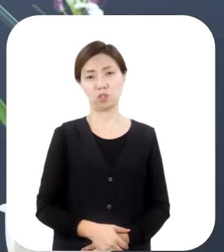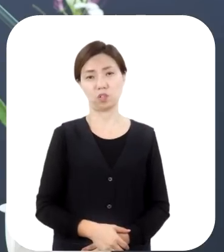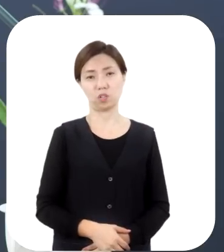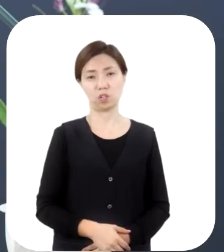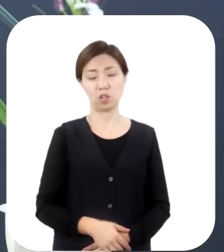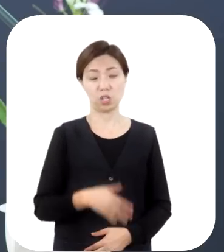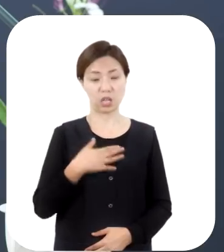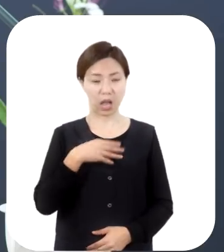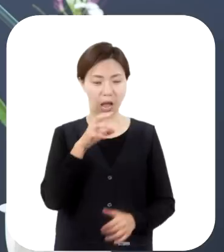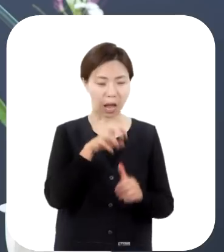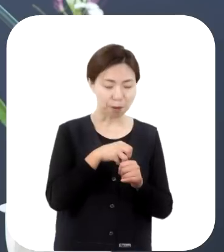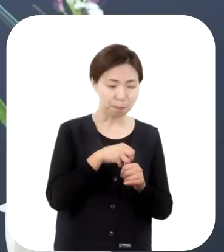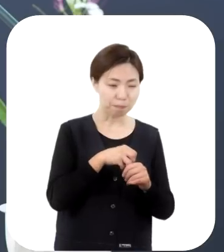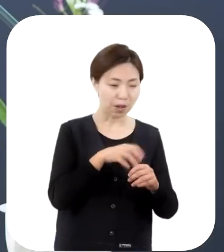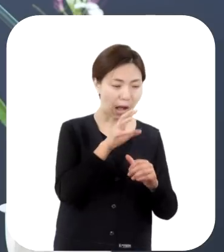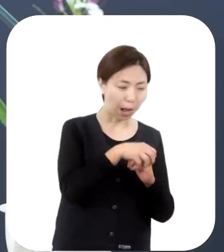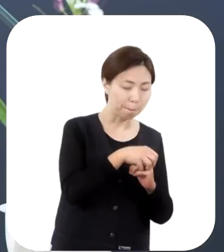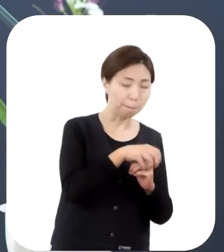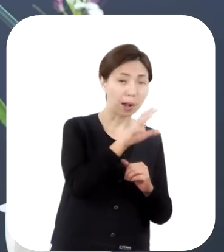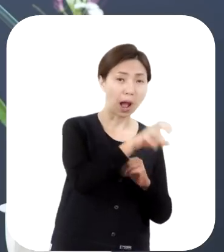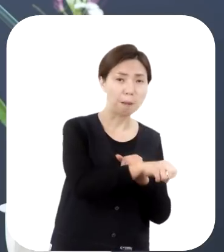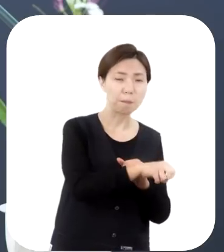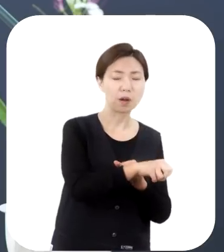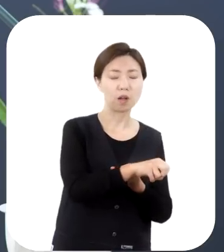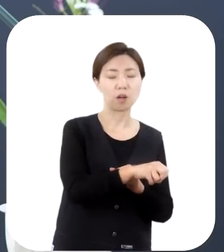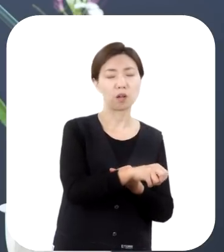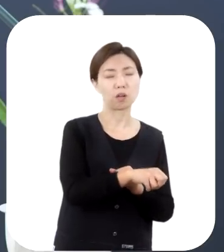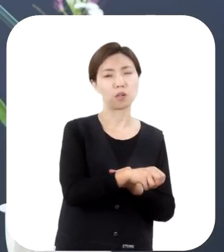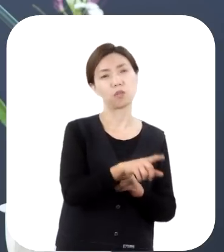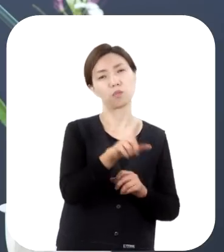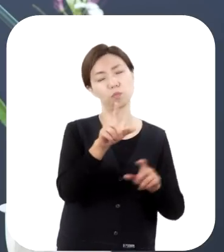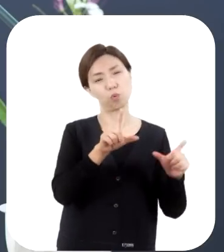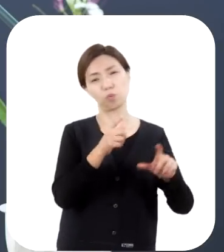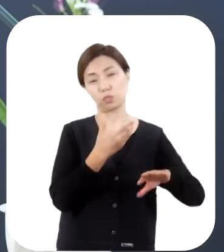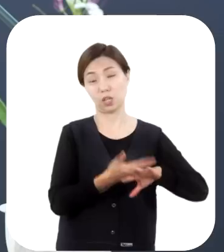할 때는 존재를 그렇게 볼 수가 없다는 거죠.